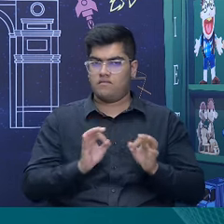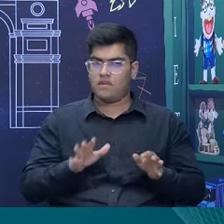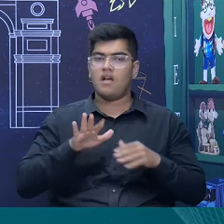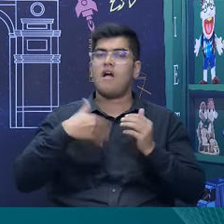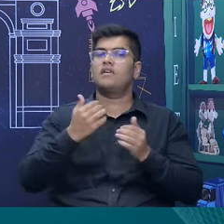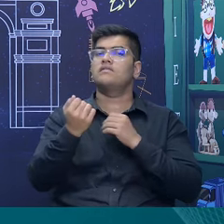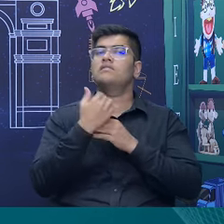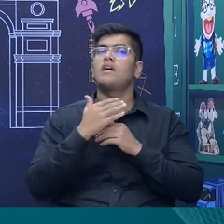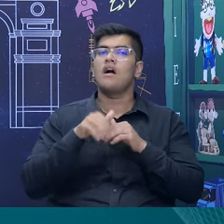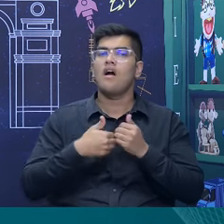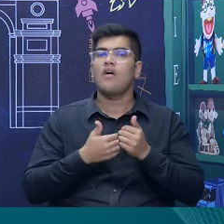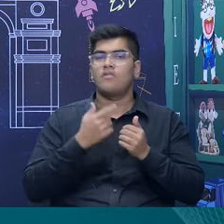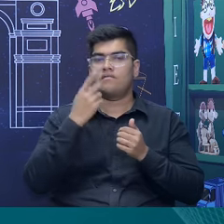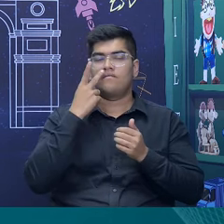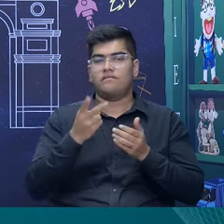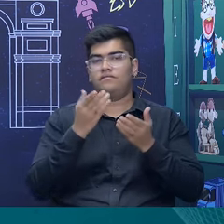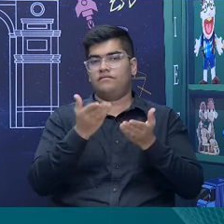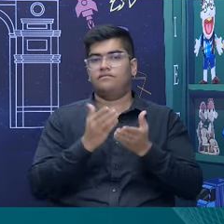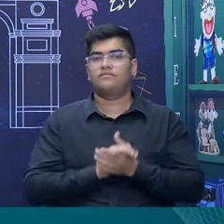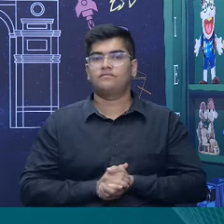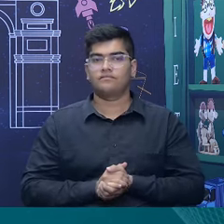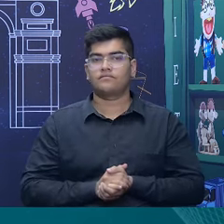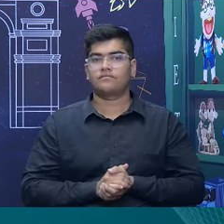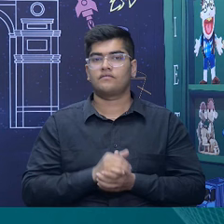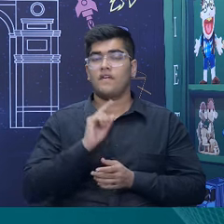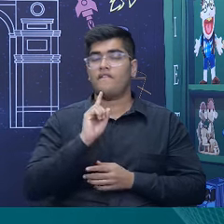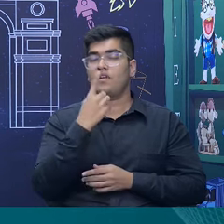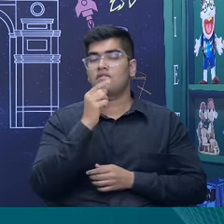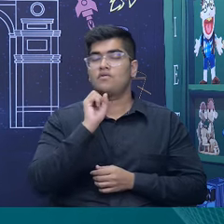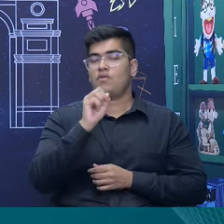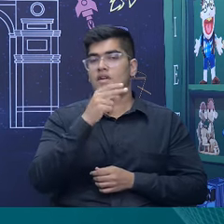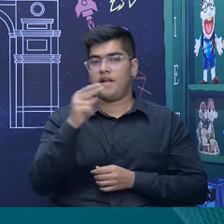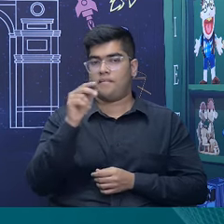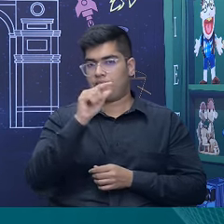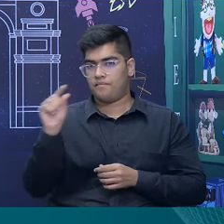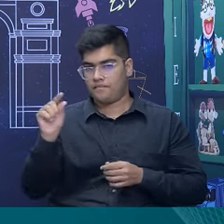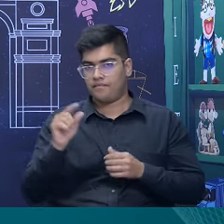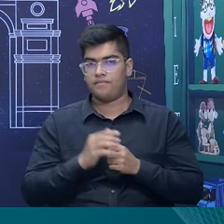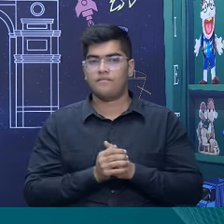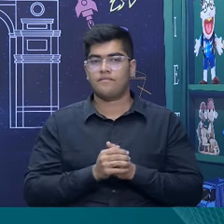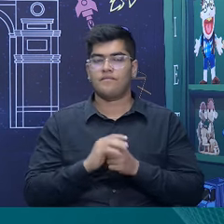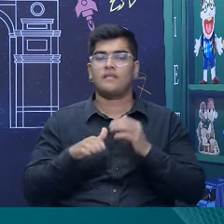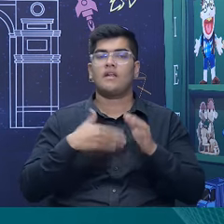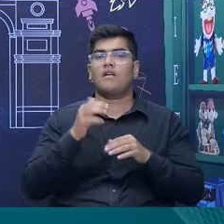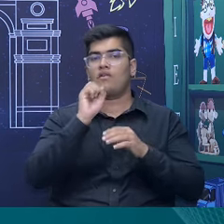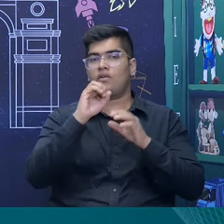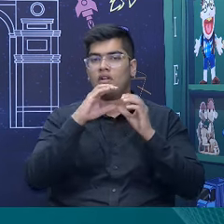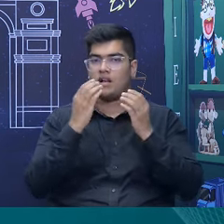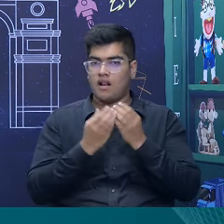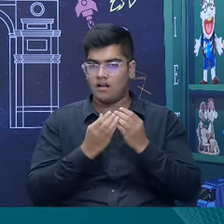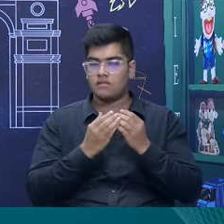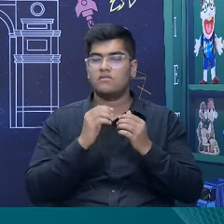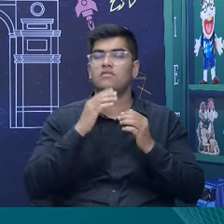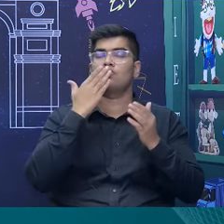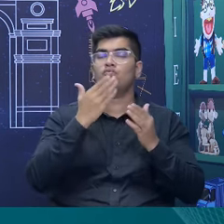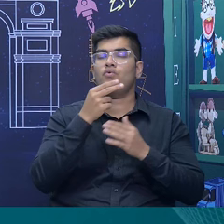होमवर्क सबमिशन फॉर्मेट जो है वह आपको स्क्रीन पर नजर आ रहा है आपको सबसे पहले अपना नाम लिखना होगा नेम ऑफ द स्टूडेंट देन क्लास देन